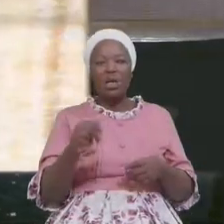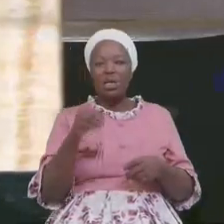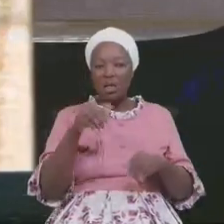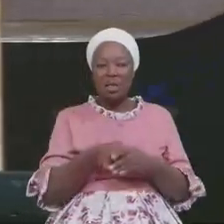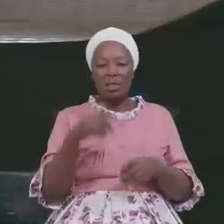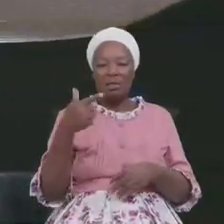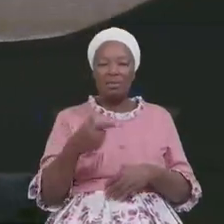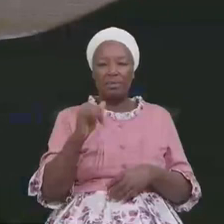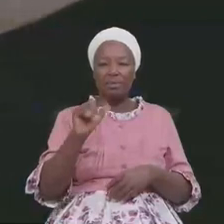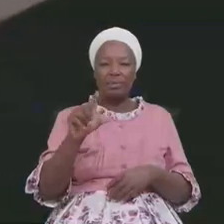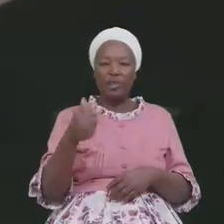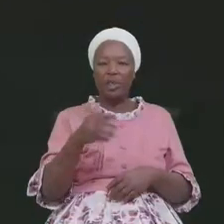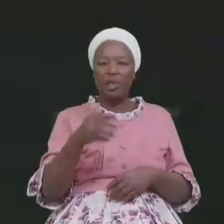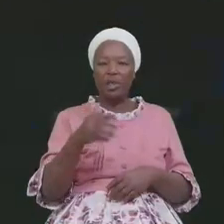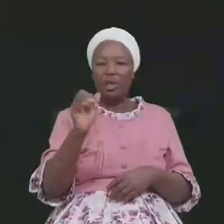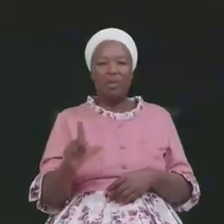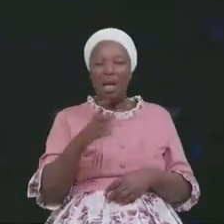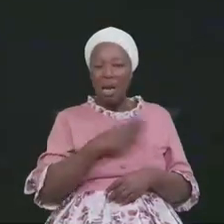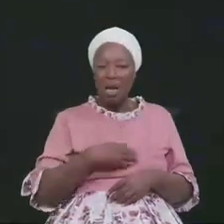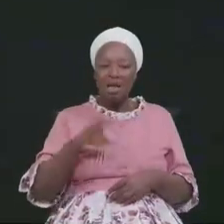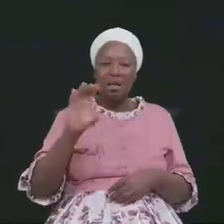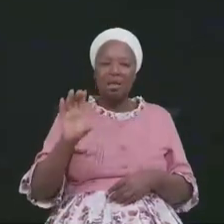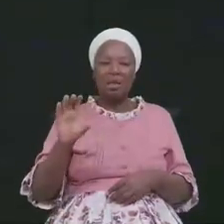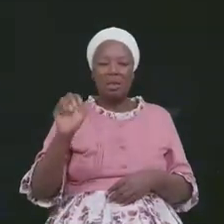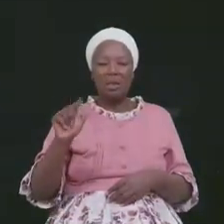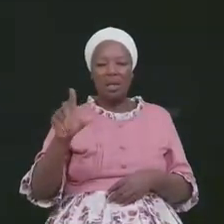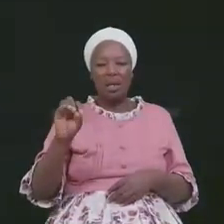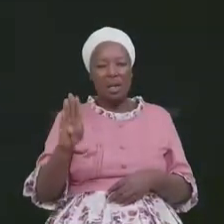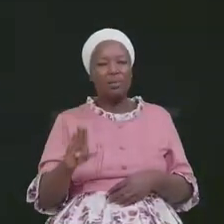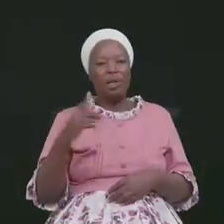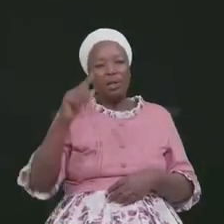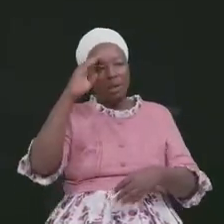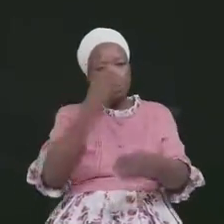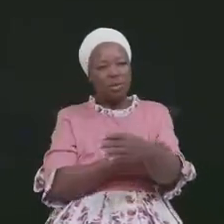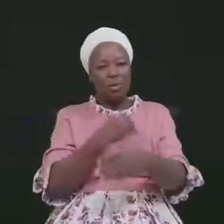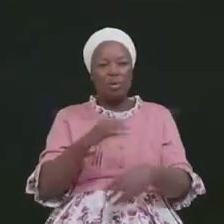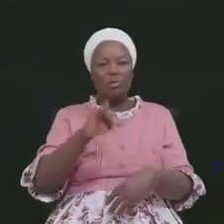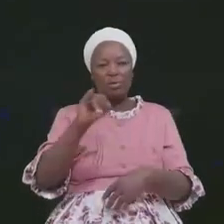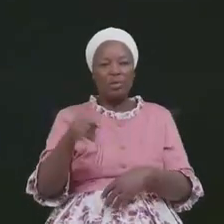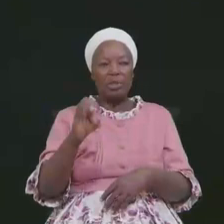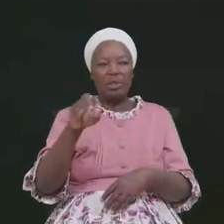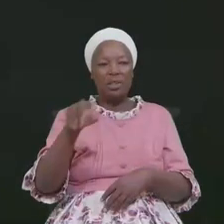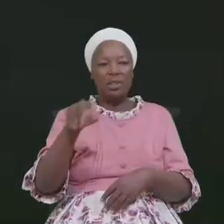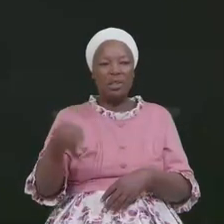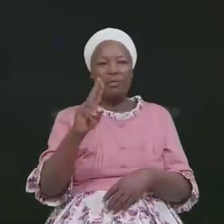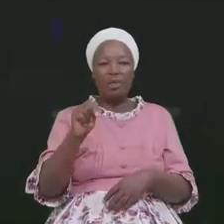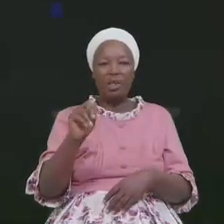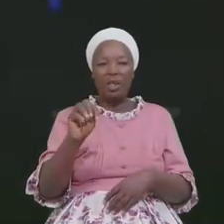Et Caleb, fils de Jephunné, le Kénizien, lui